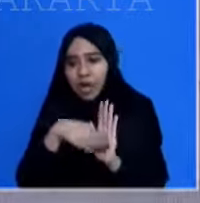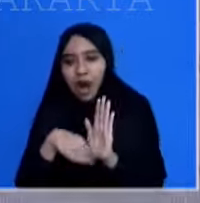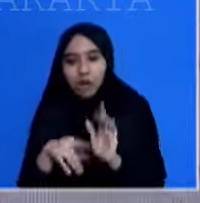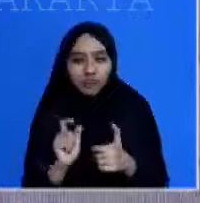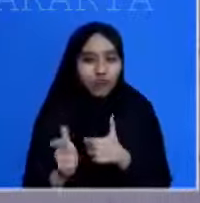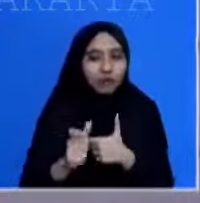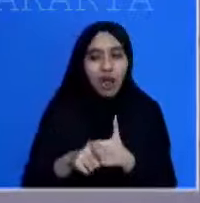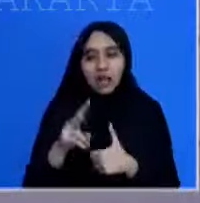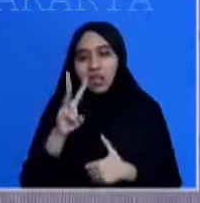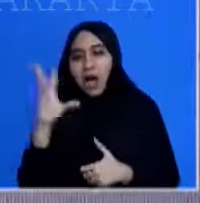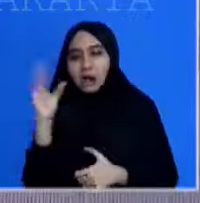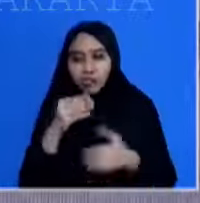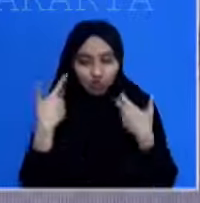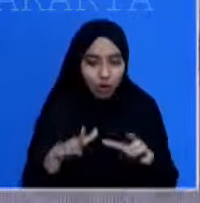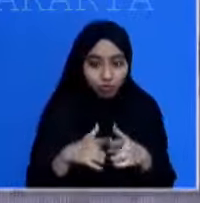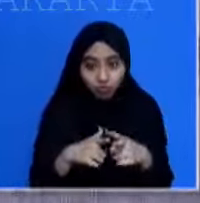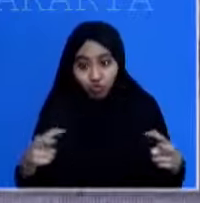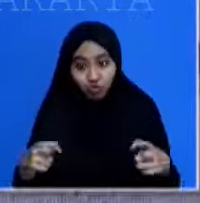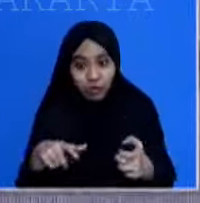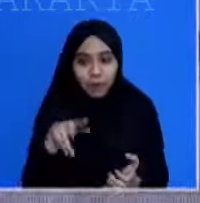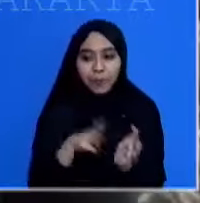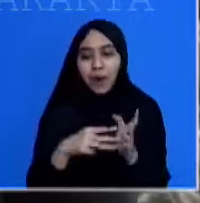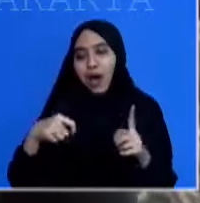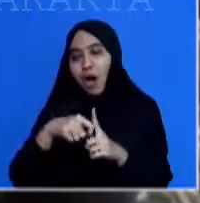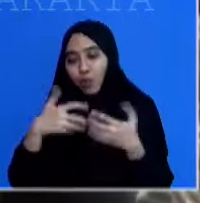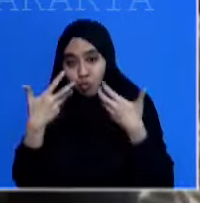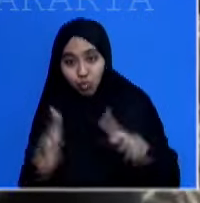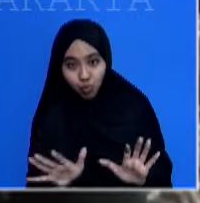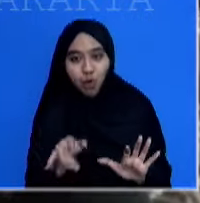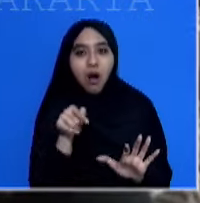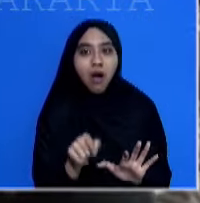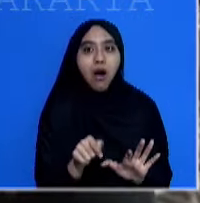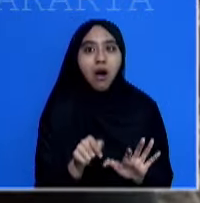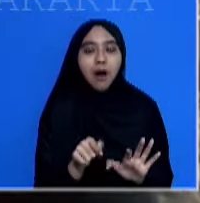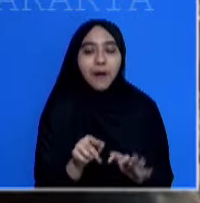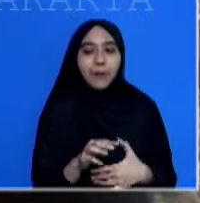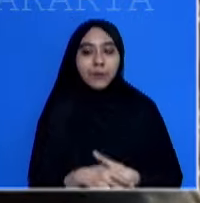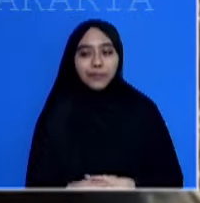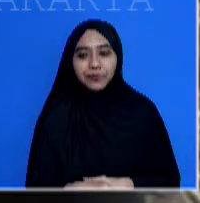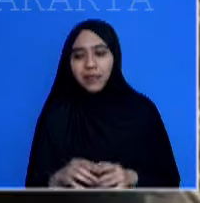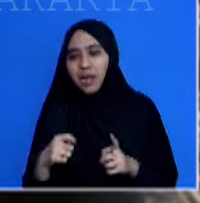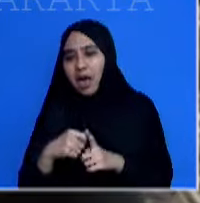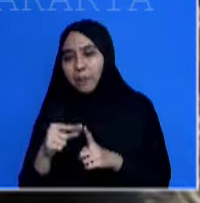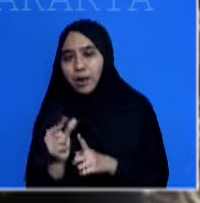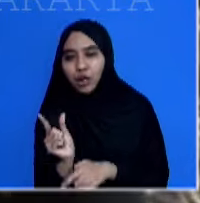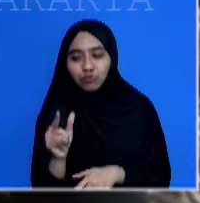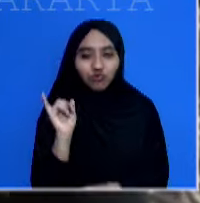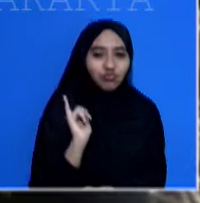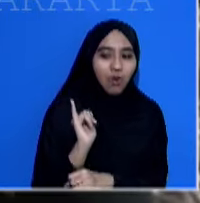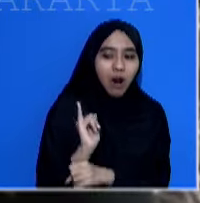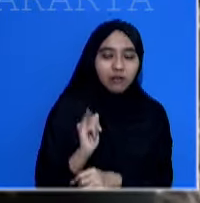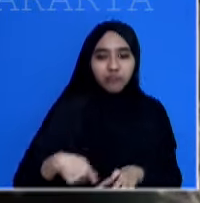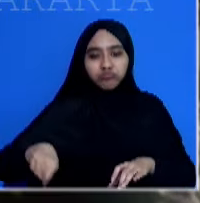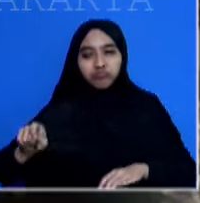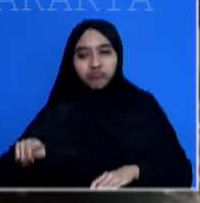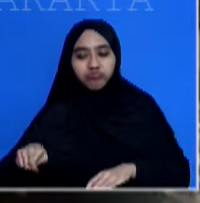3 hari setelah surat Mahkamah Konstitusi dikeluarkan. KPU Kota Yogyakarta pun menggelar rapat pleno terbuka penetapan perolehan